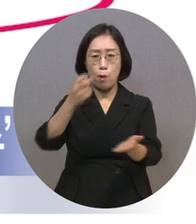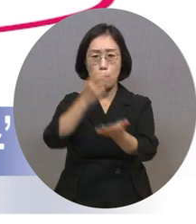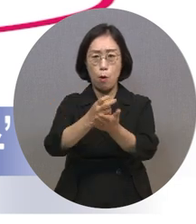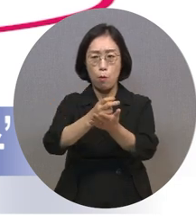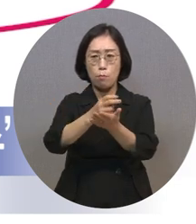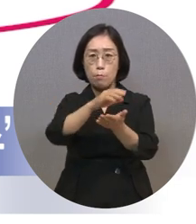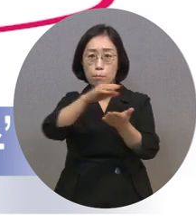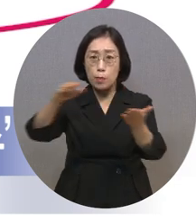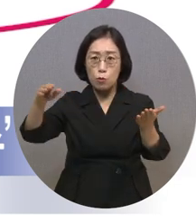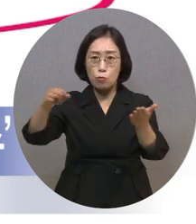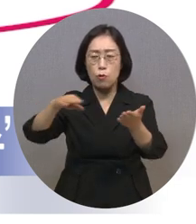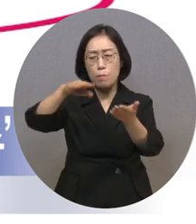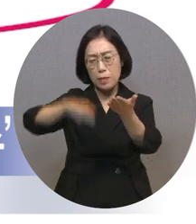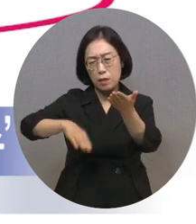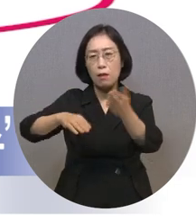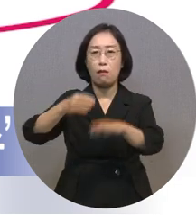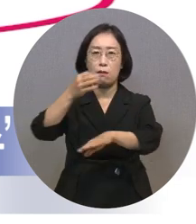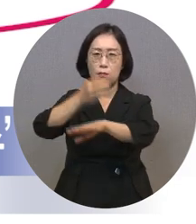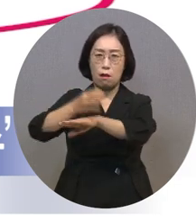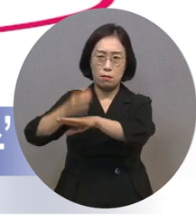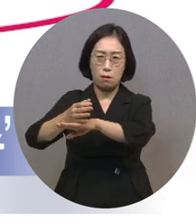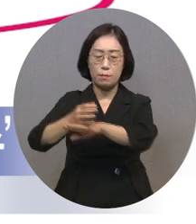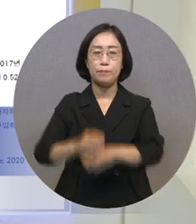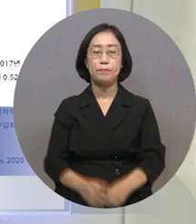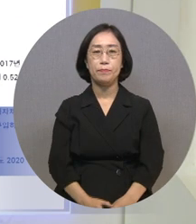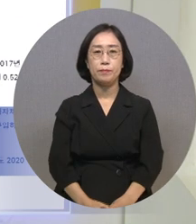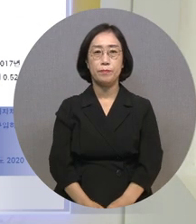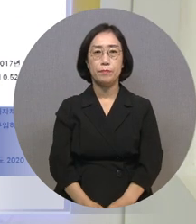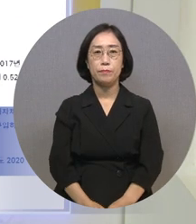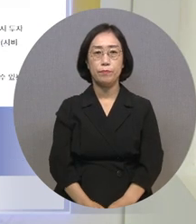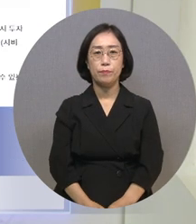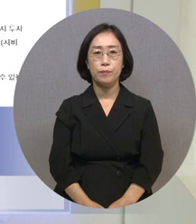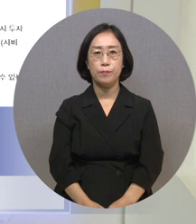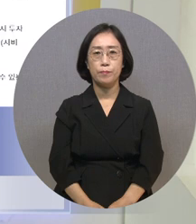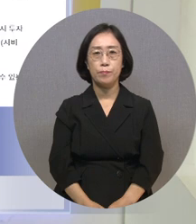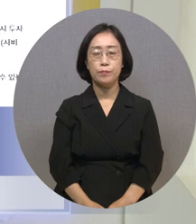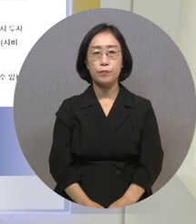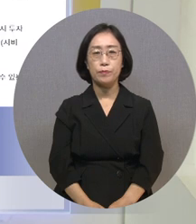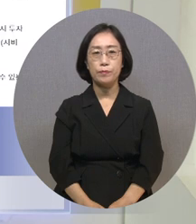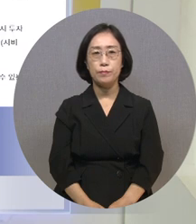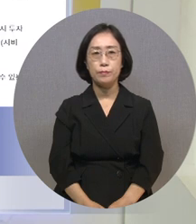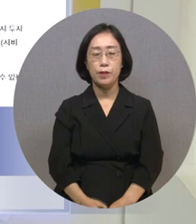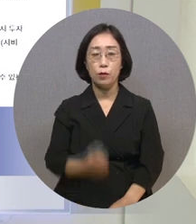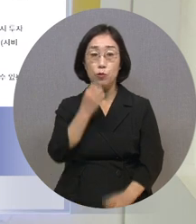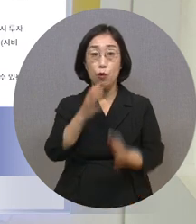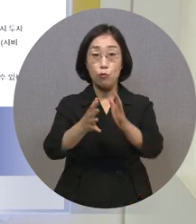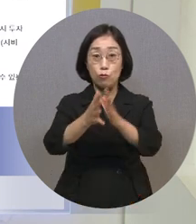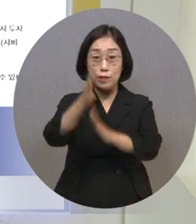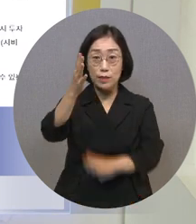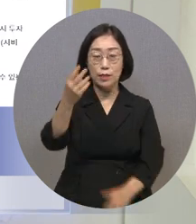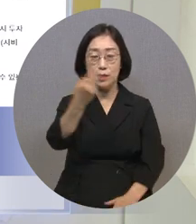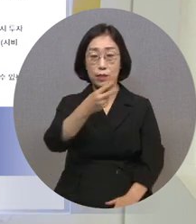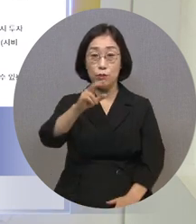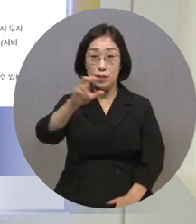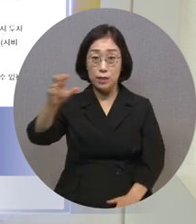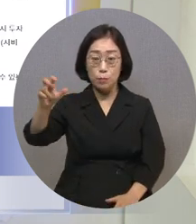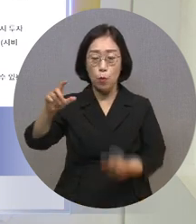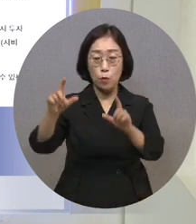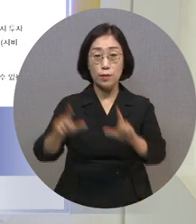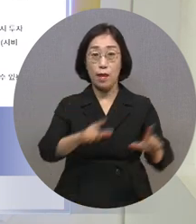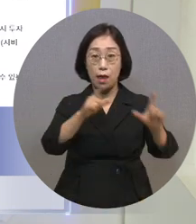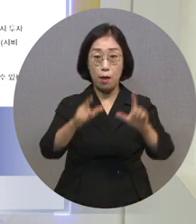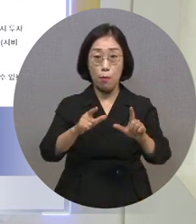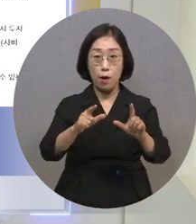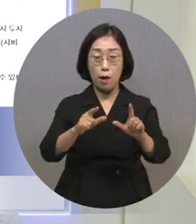비율을 지키지 않았습니다 다음 소식 입니다 서울시가 2025년 생활 임금을